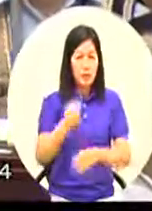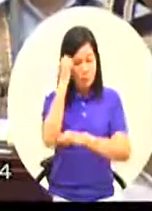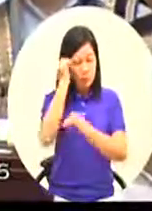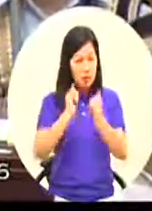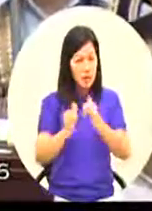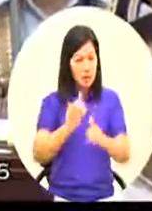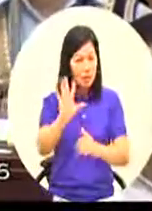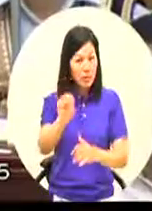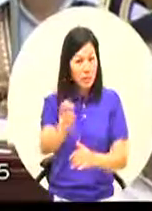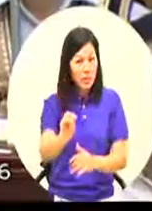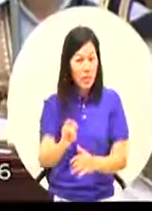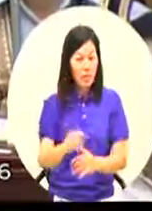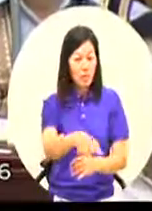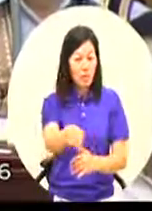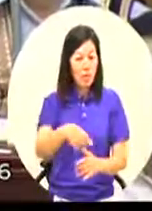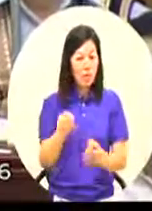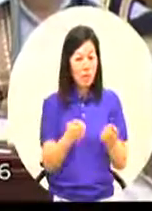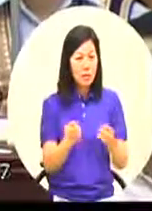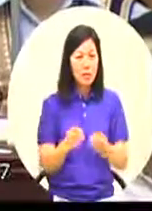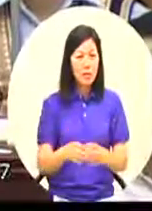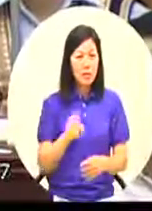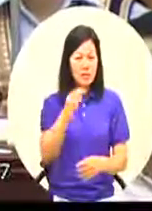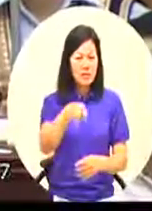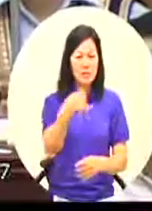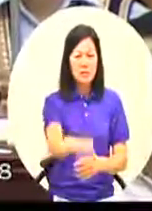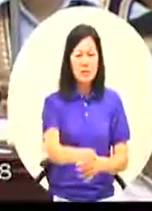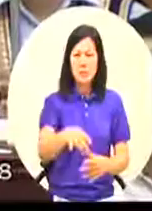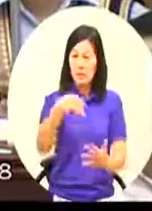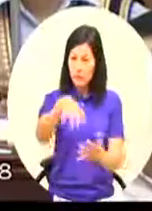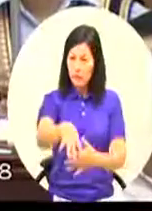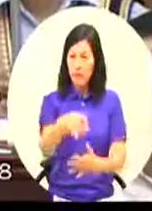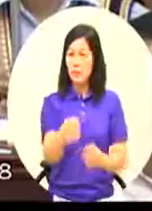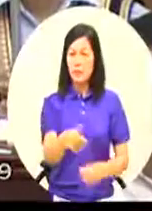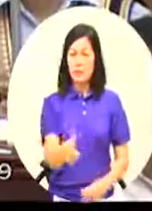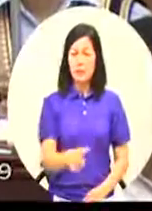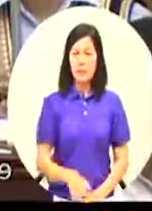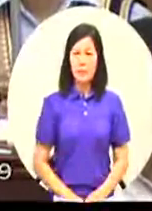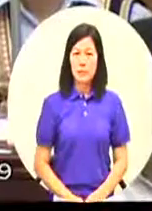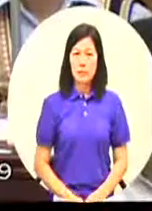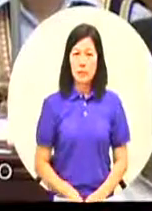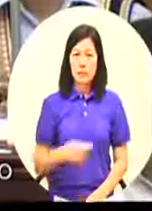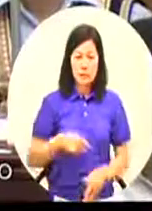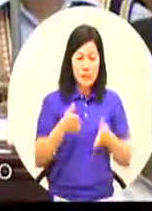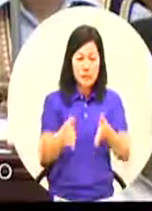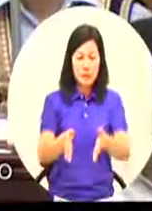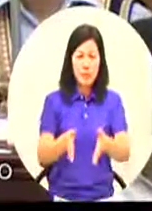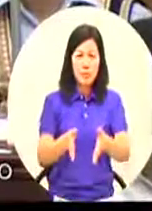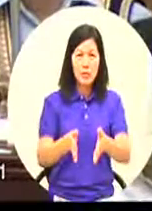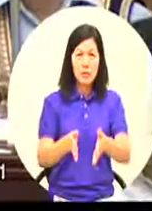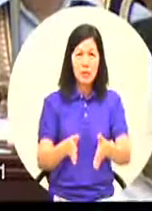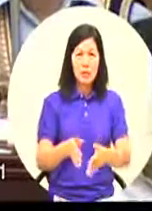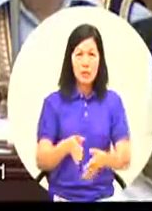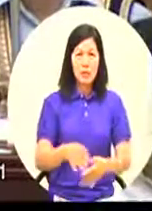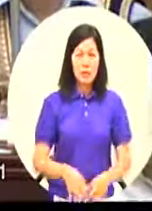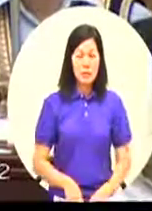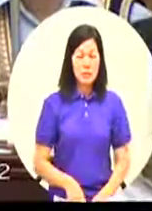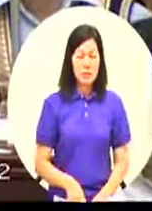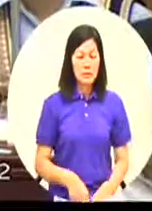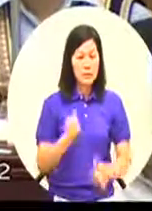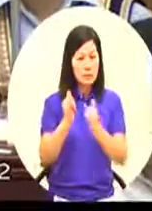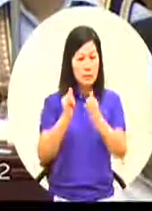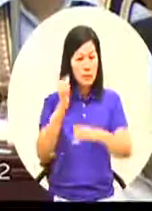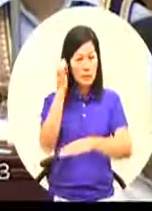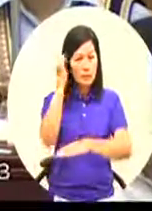不是邪恶性设施啊，因为不是邪恶性设施，我们。就是针对那个， 所以 要 政府要做啥，都拢免甲民众讲的